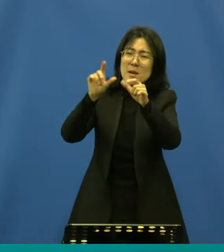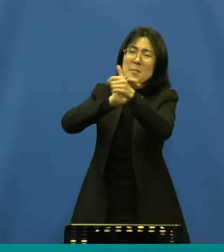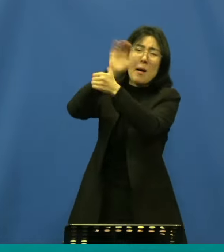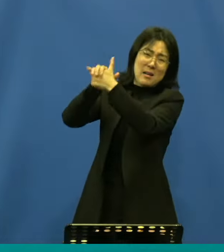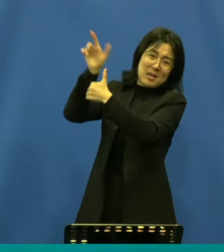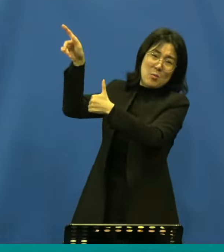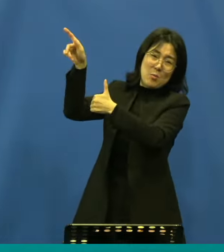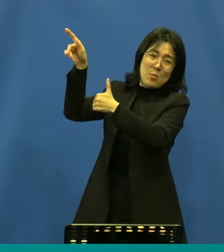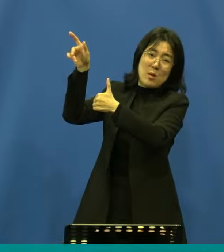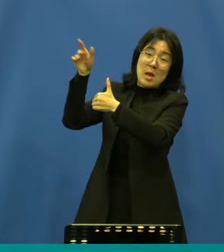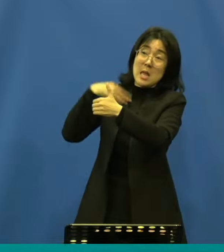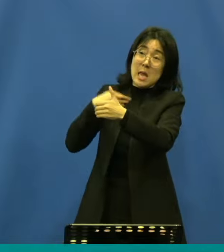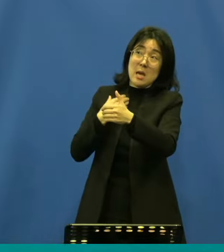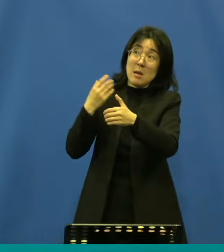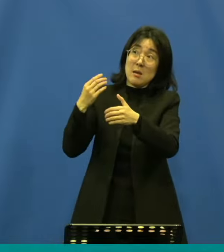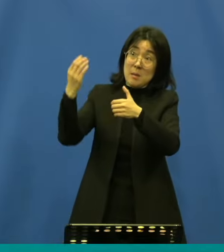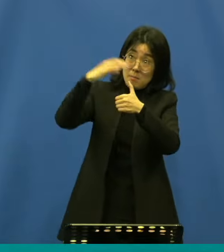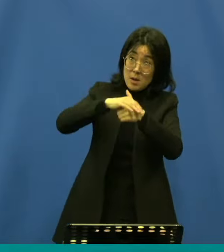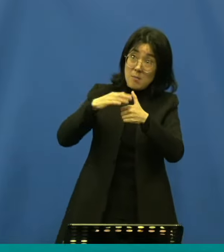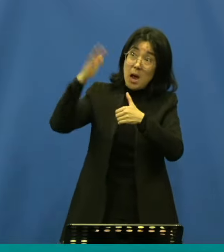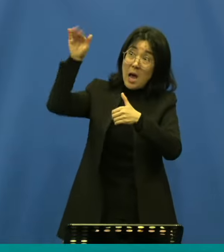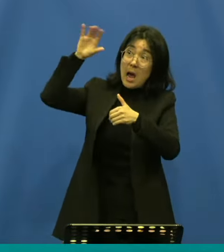맡김으로 하나님 앞에서